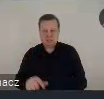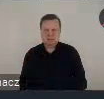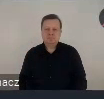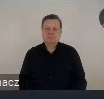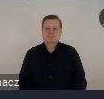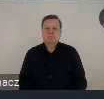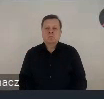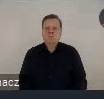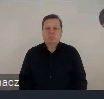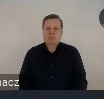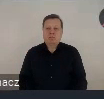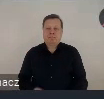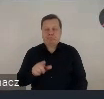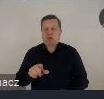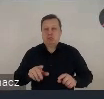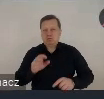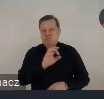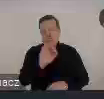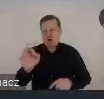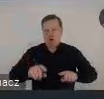zasiada w organach